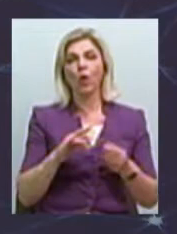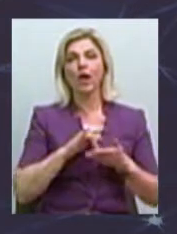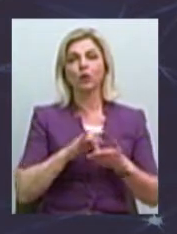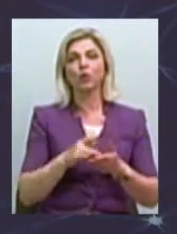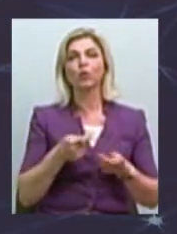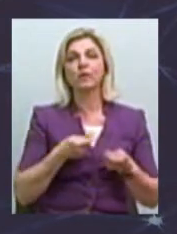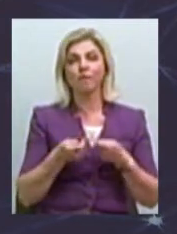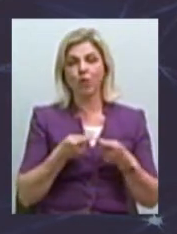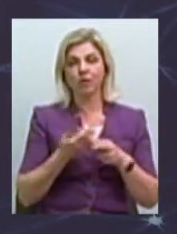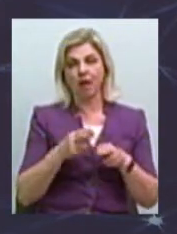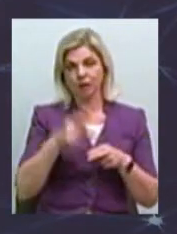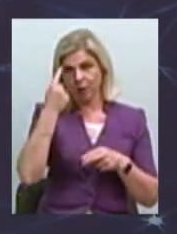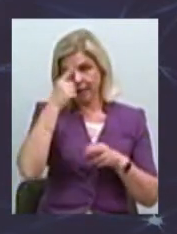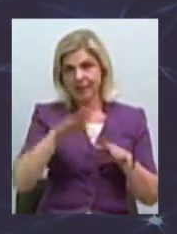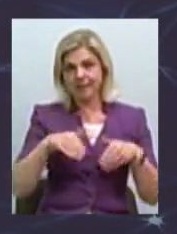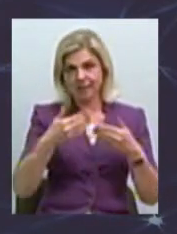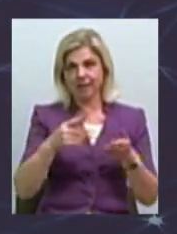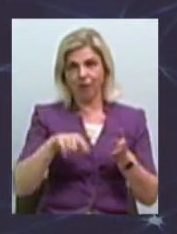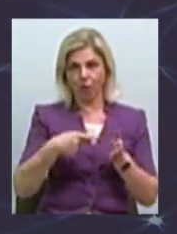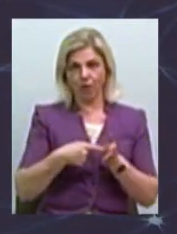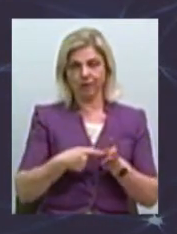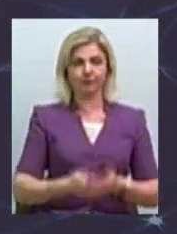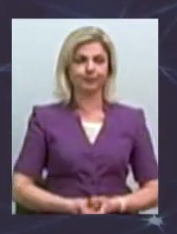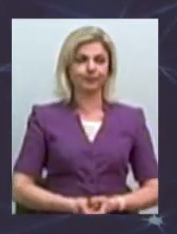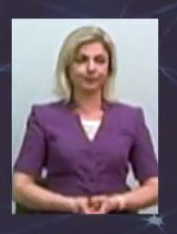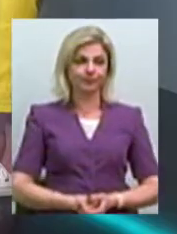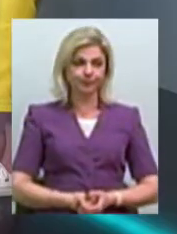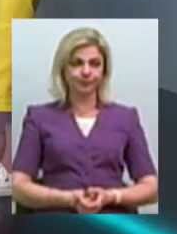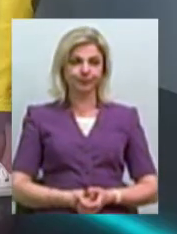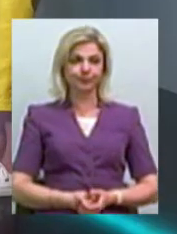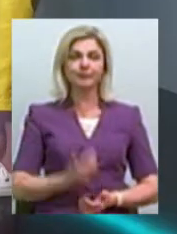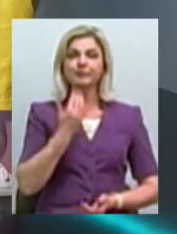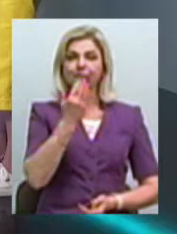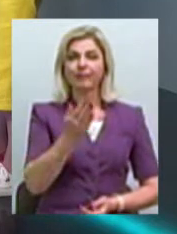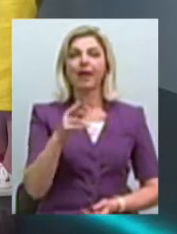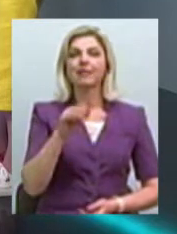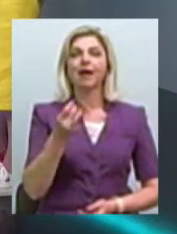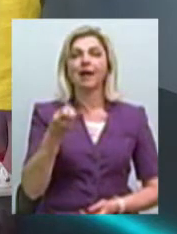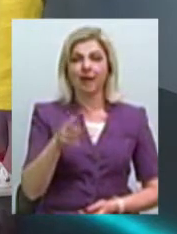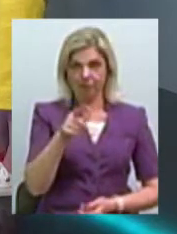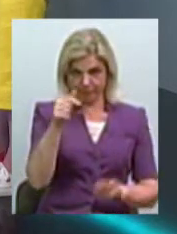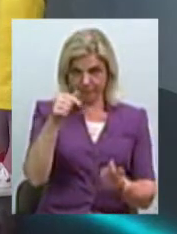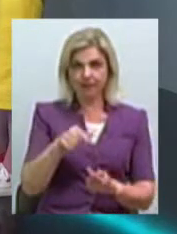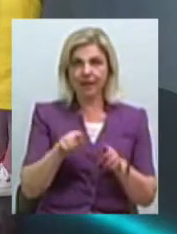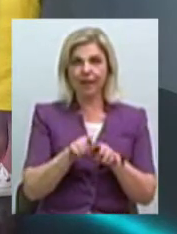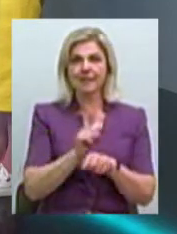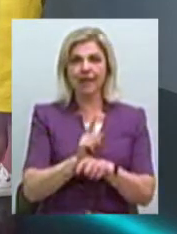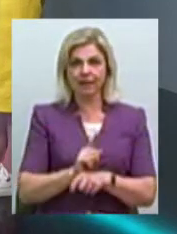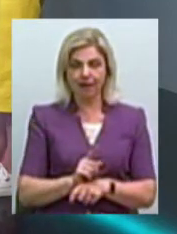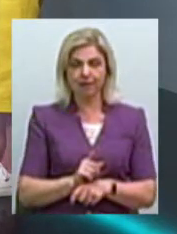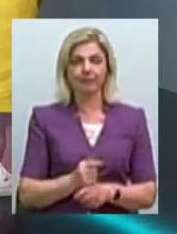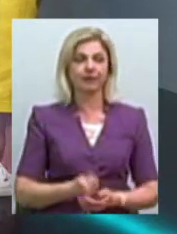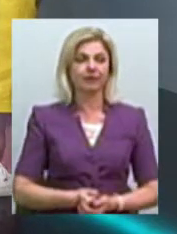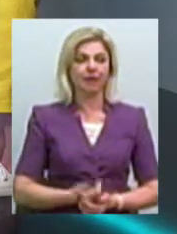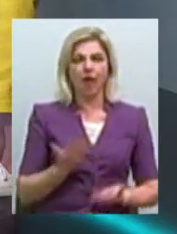который инициировал сейчас город. Дарья, вы відповідаєте цим стандартам? Ну, я вважаю, якщо що... без... Так, я